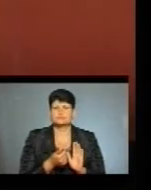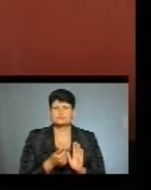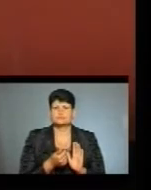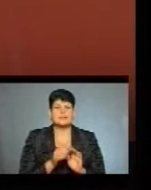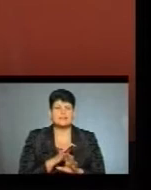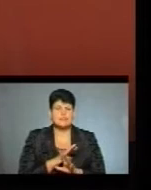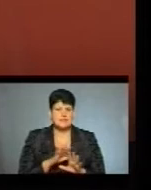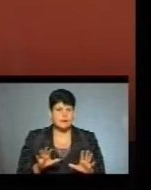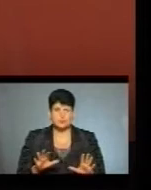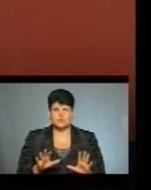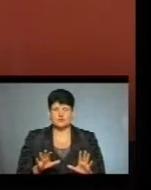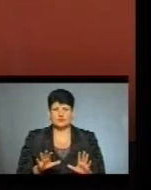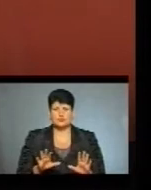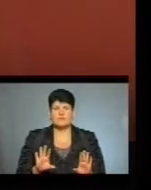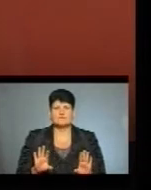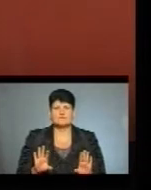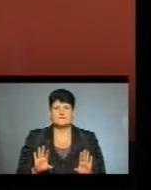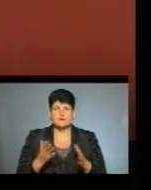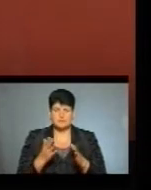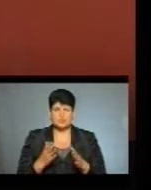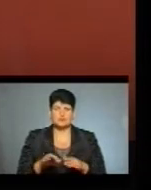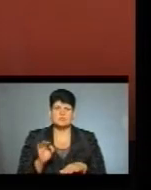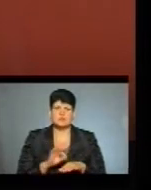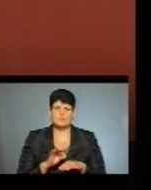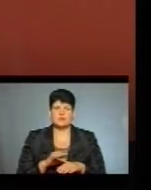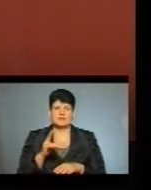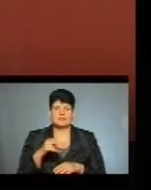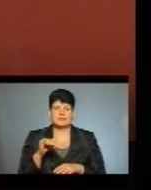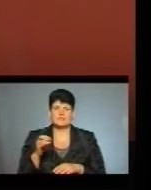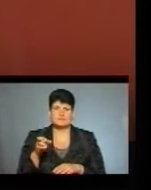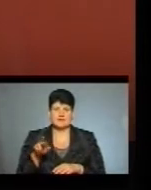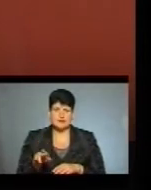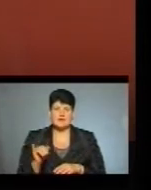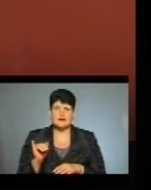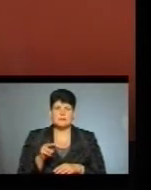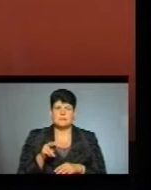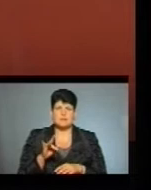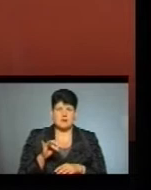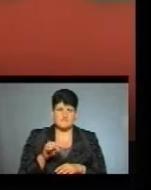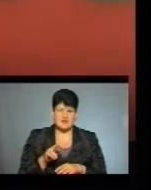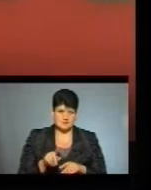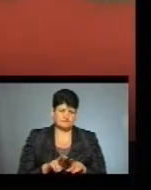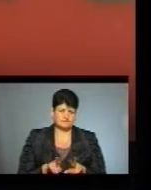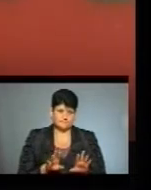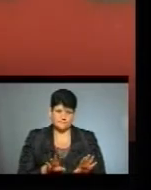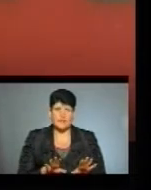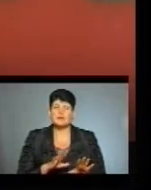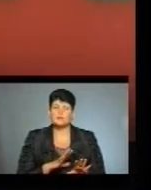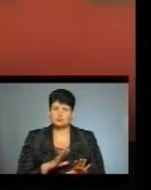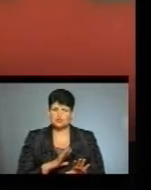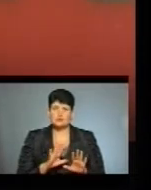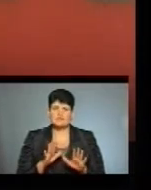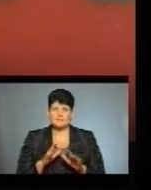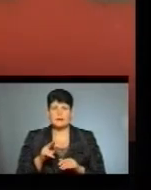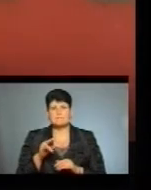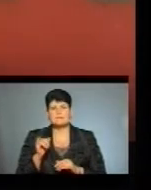не було жодного зафіксованого випадку захворювання на дифтерію, аналогічно і на правець, але були випадки